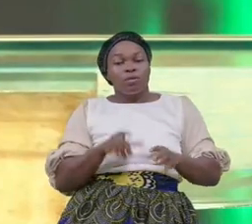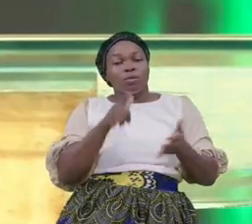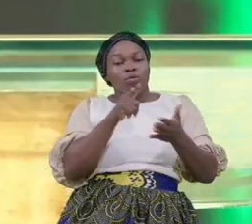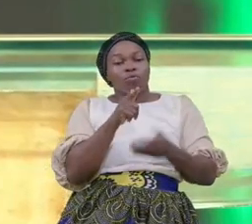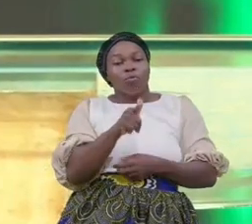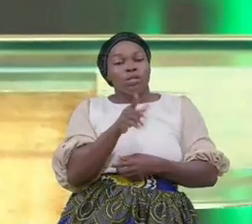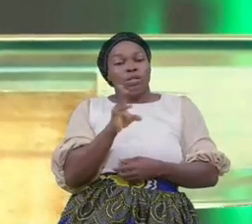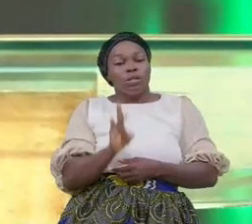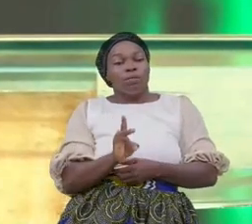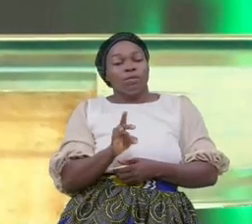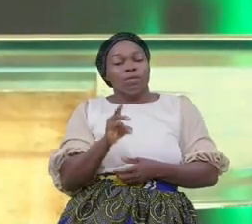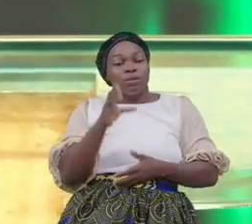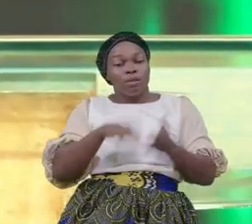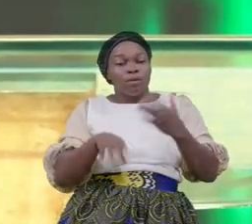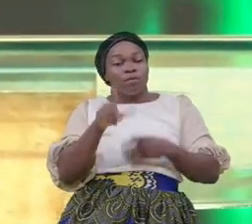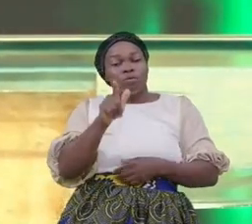acte 27,